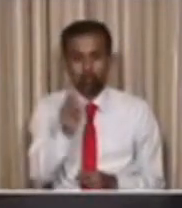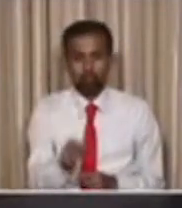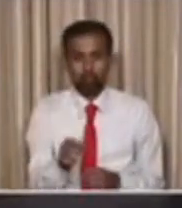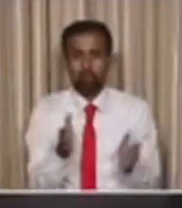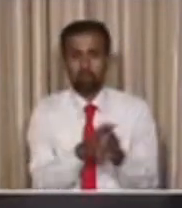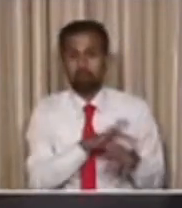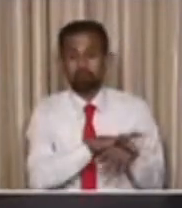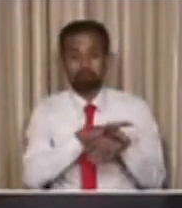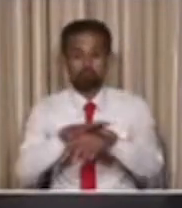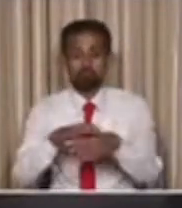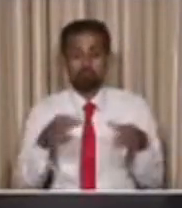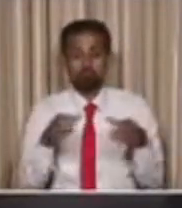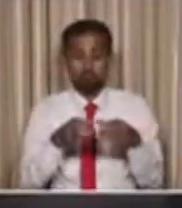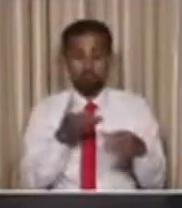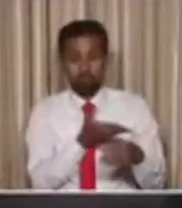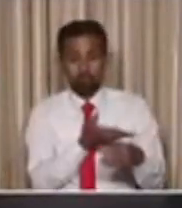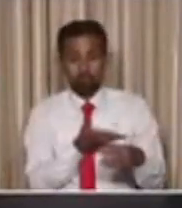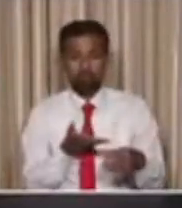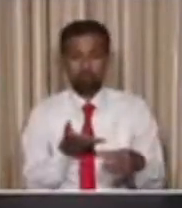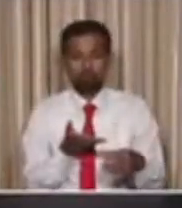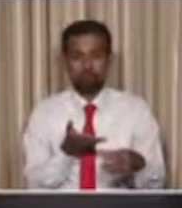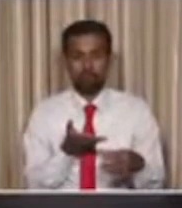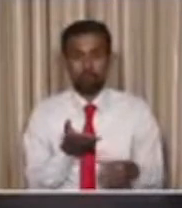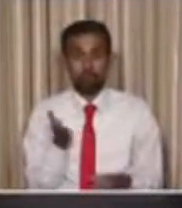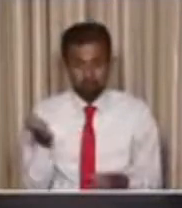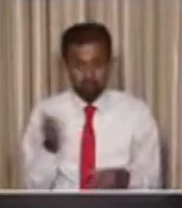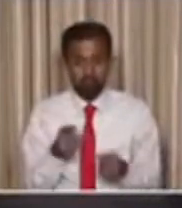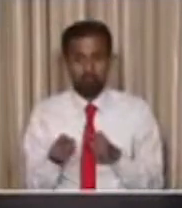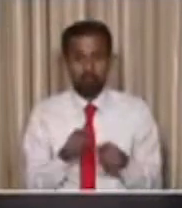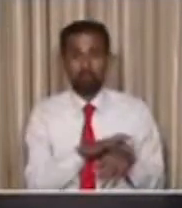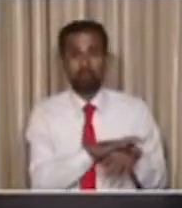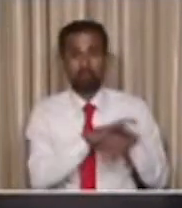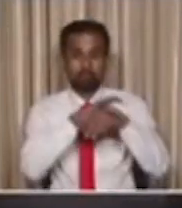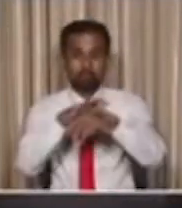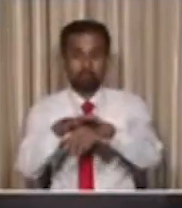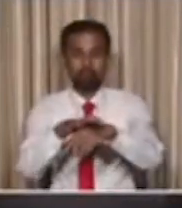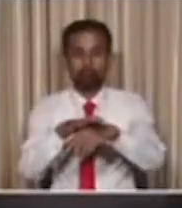එක්කගෙන යන ඒ දූත කණ්ඩායම් අතර මේ මෙහෙම අය අරන් ගිහිල්ලා